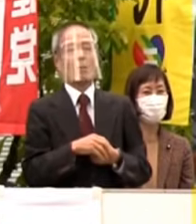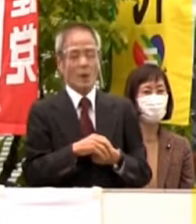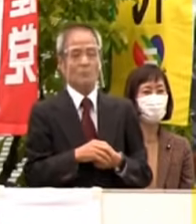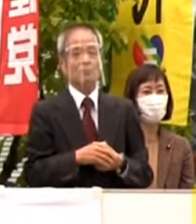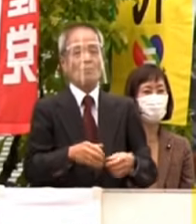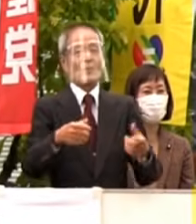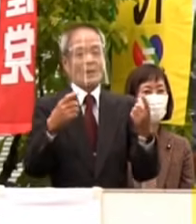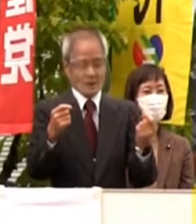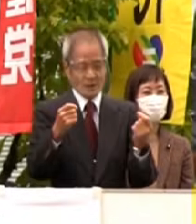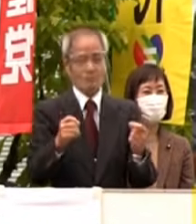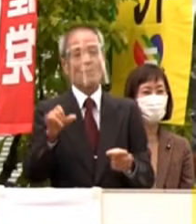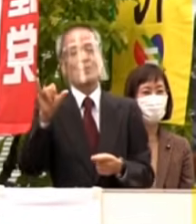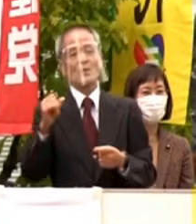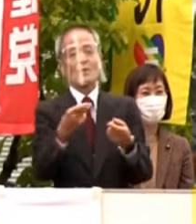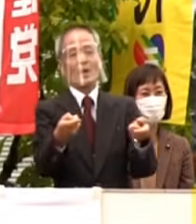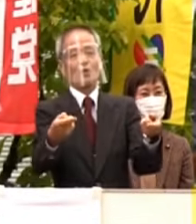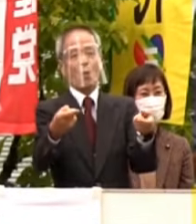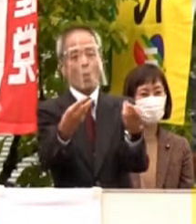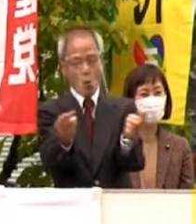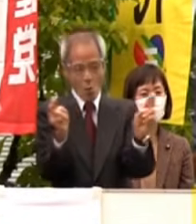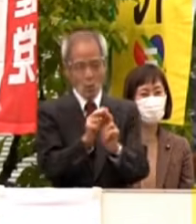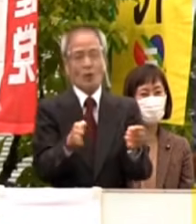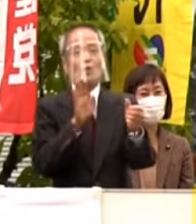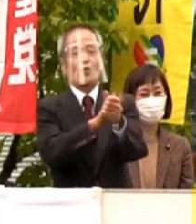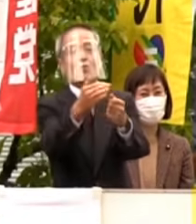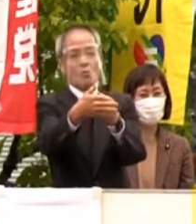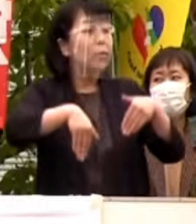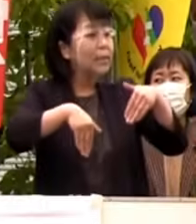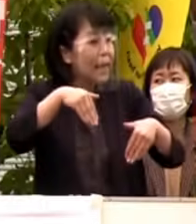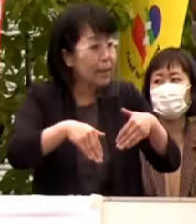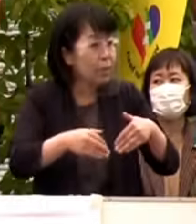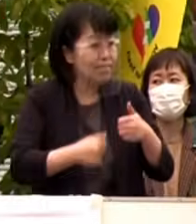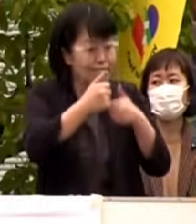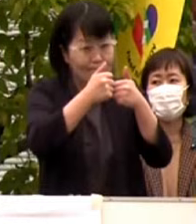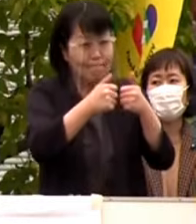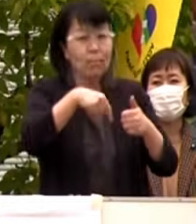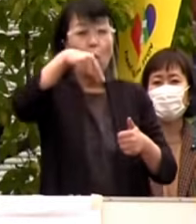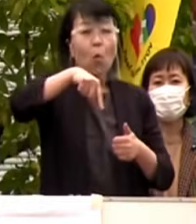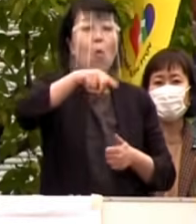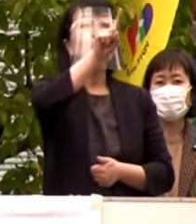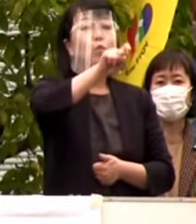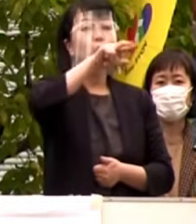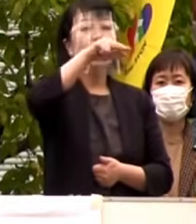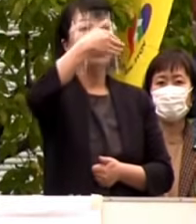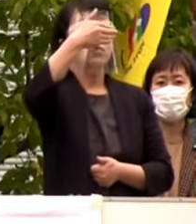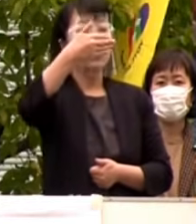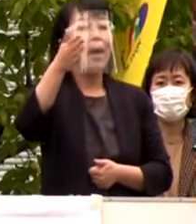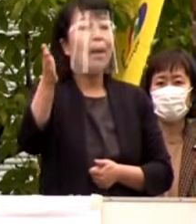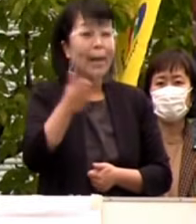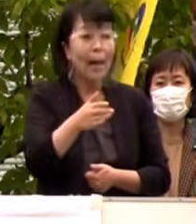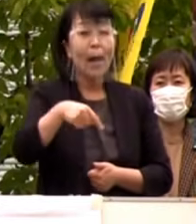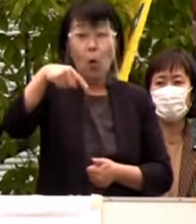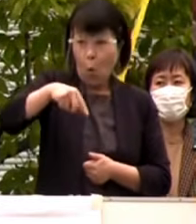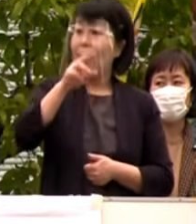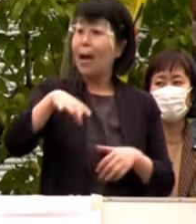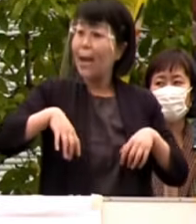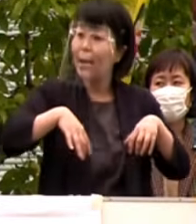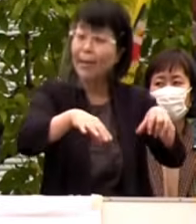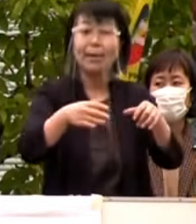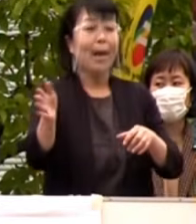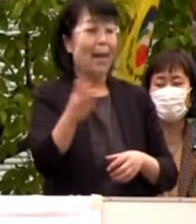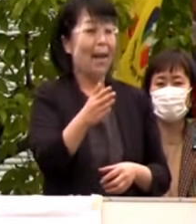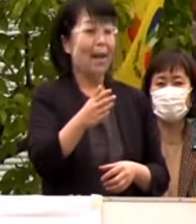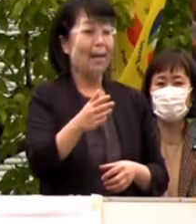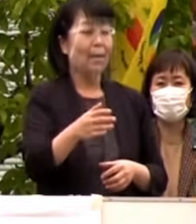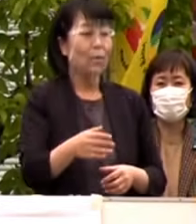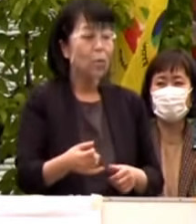共闘して実現できるように、どうか皆さんの力を貸してください。いけ、 ここ十二区から、ここララガーデンからジェン